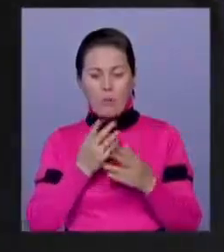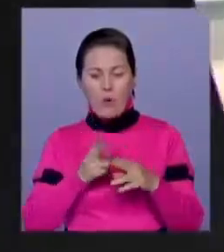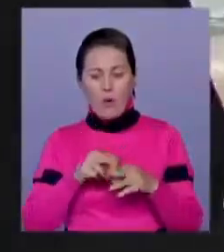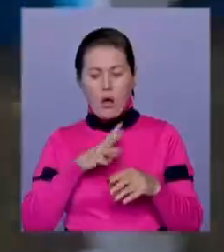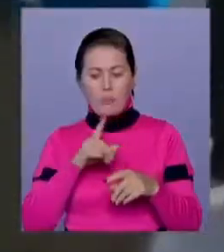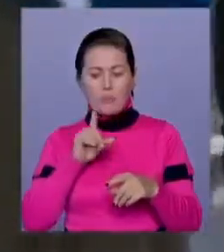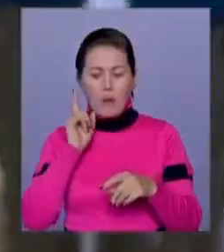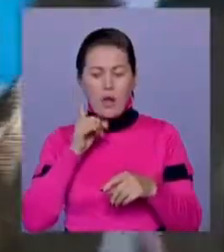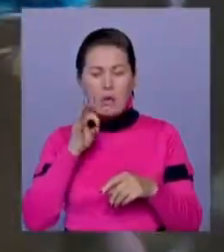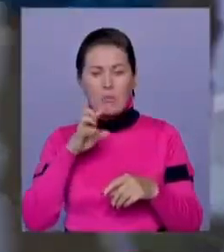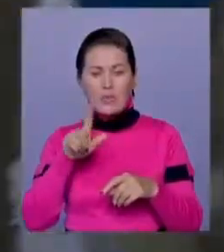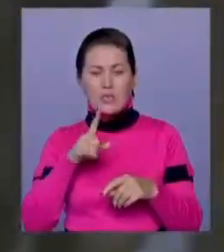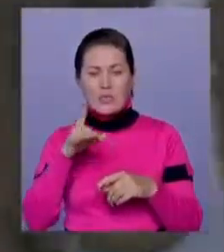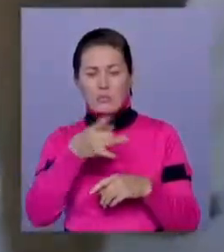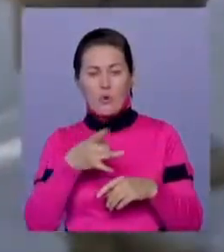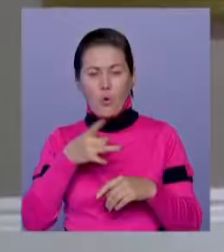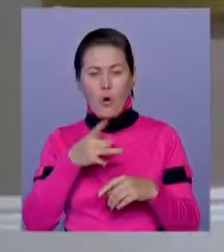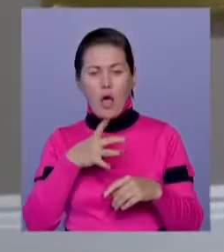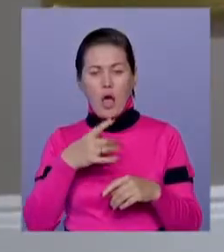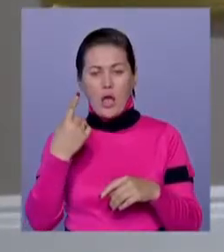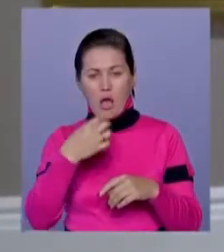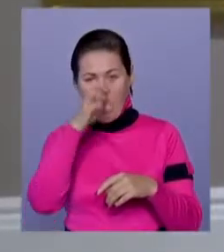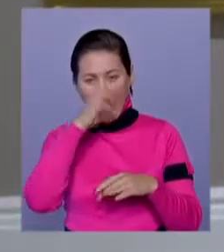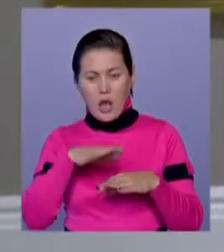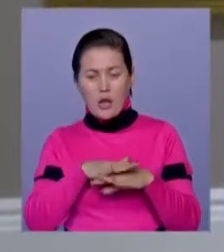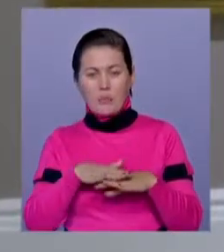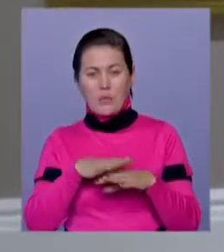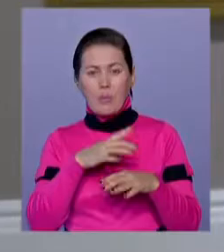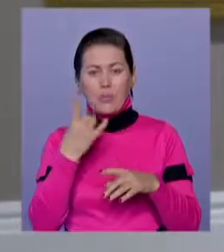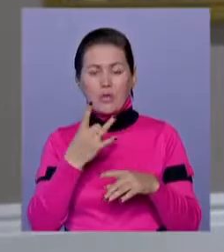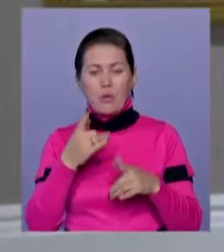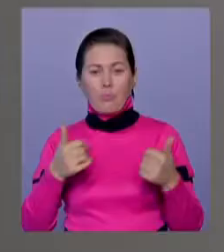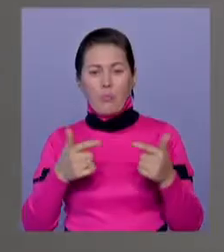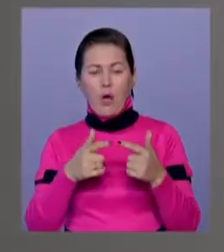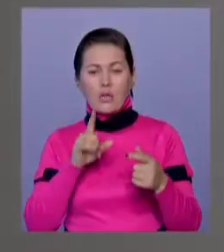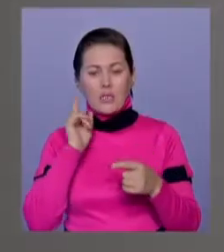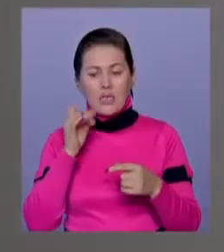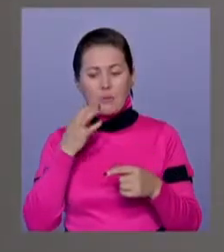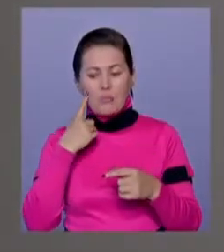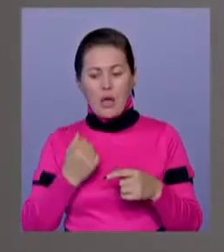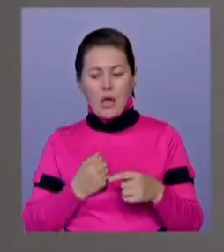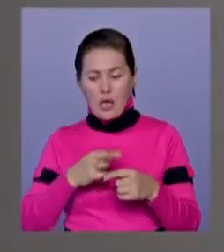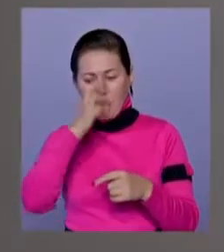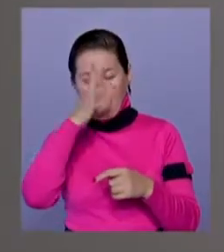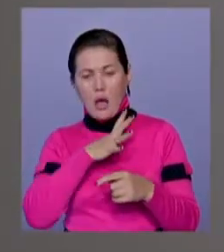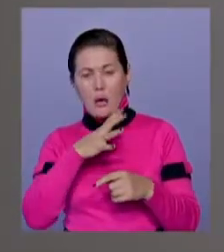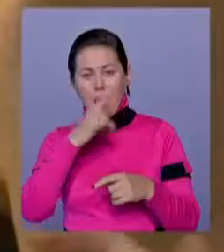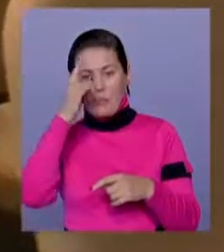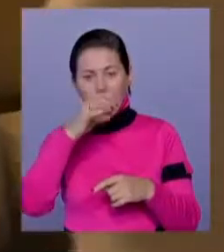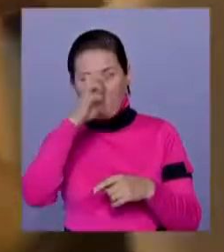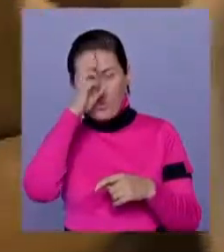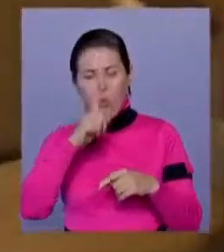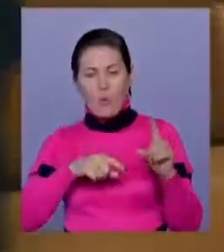керек, жас сарбаз республикалық қозғалысы елімізде алғаш құрылып отыр. Кездесу барысында жас сарбаздар елбасыға отанымыздың адал